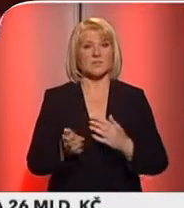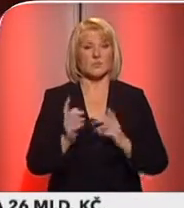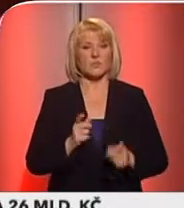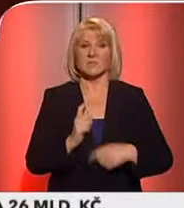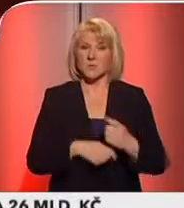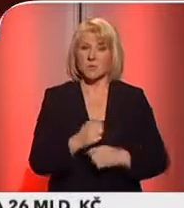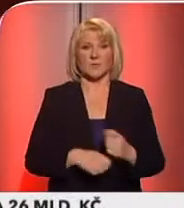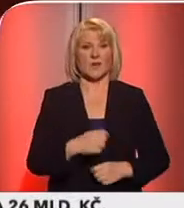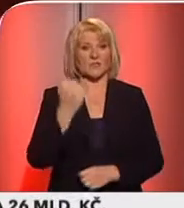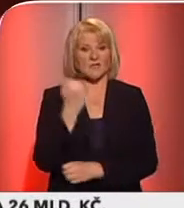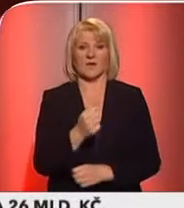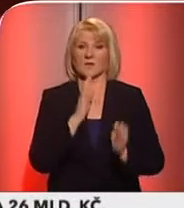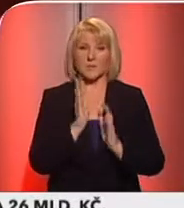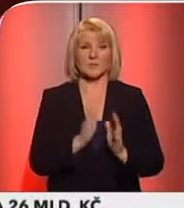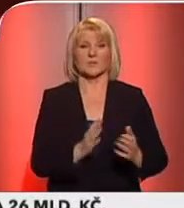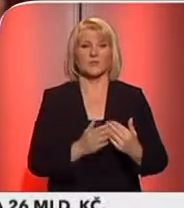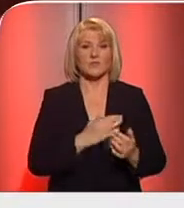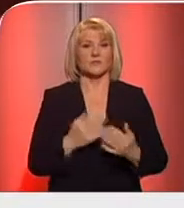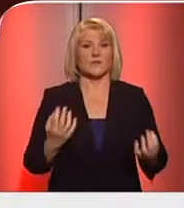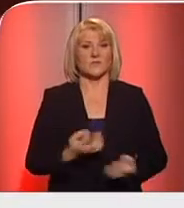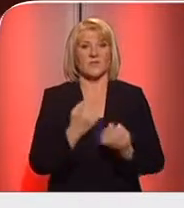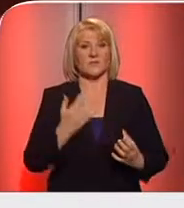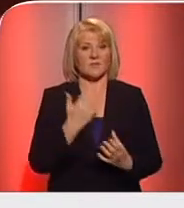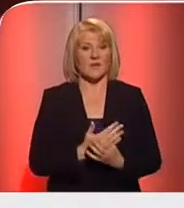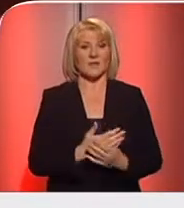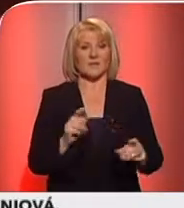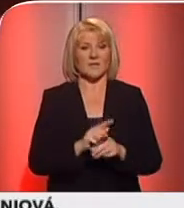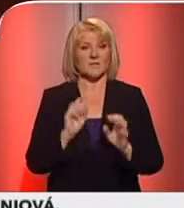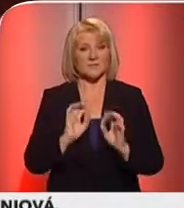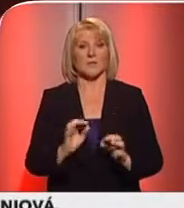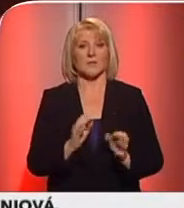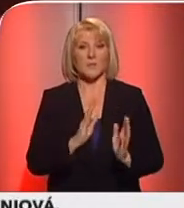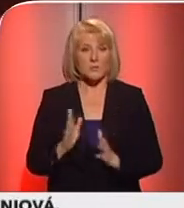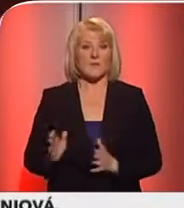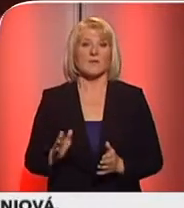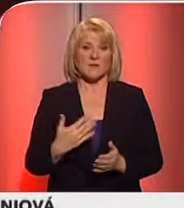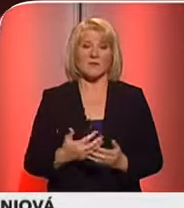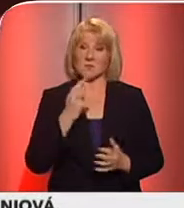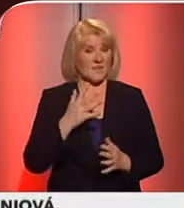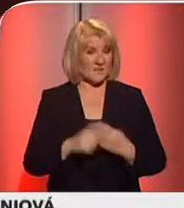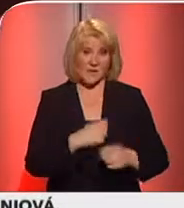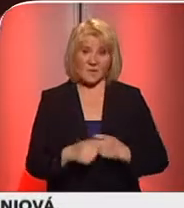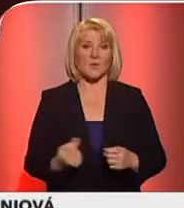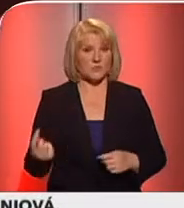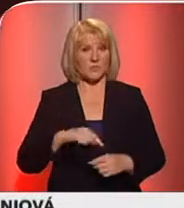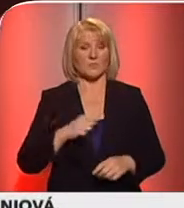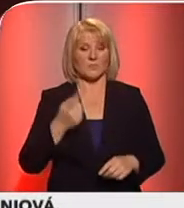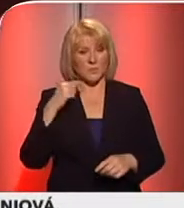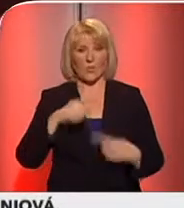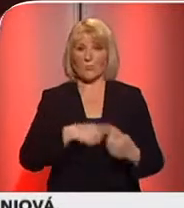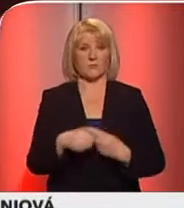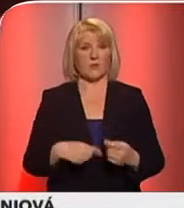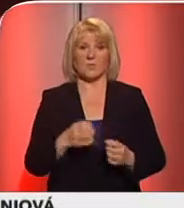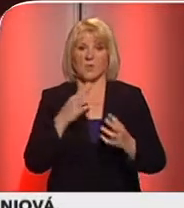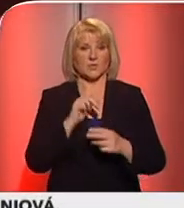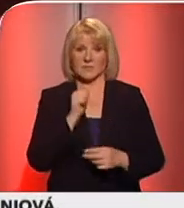dokud se nenastaví elementární spravedlnost v odvodu daních pro všechny skupiny, no tak prostě budeme pořád v tomhletom kvadratuře kruhu, ze který není